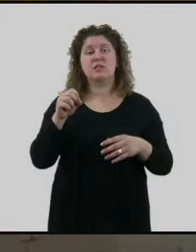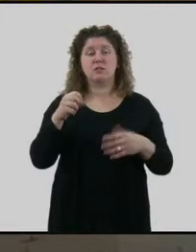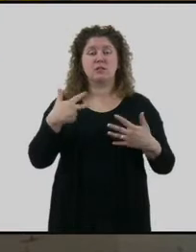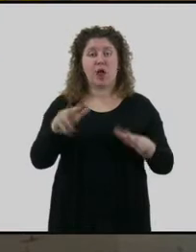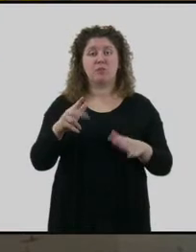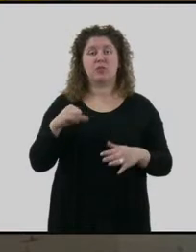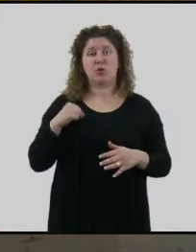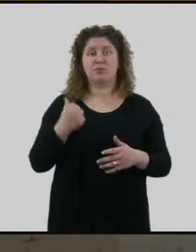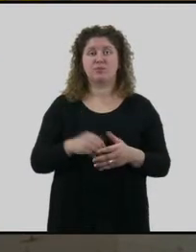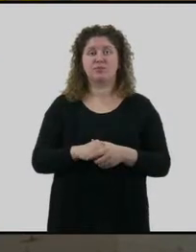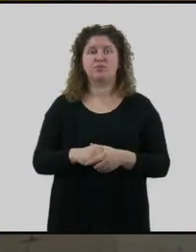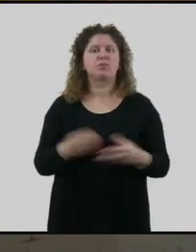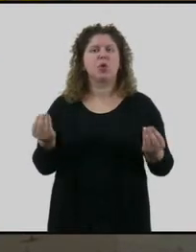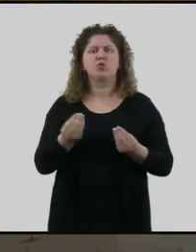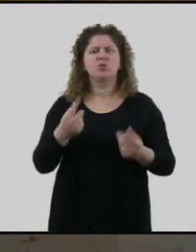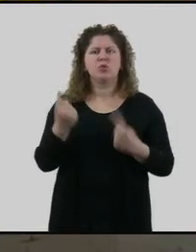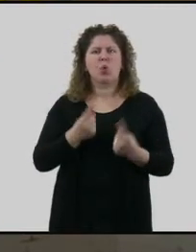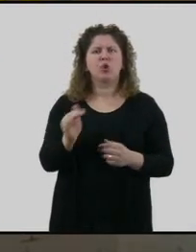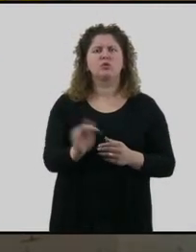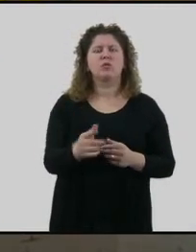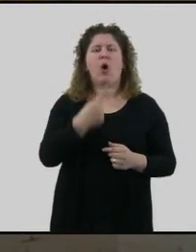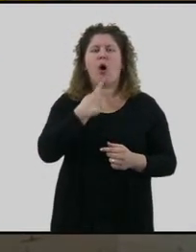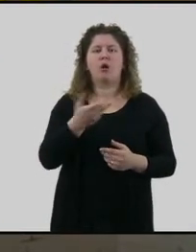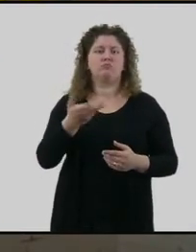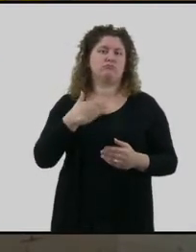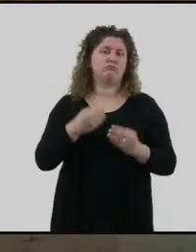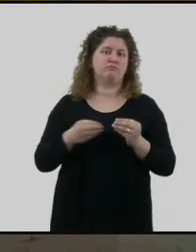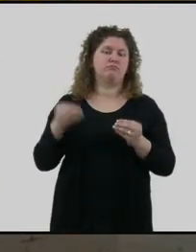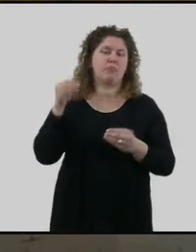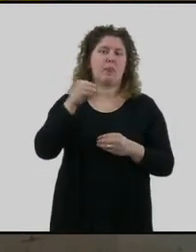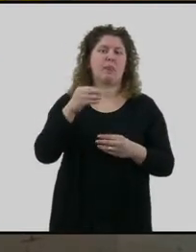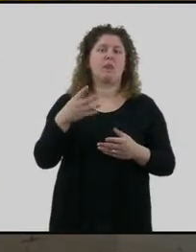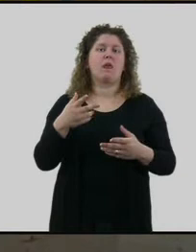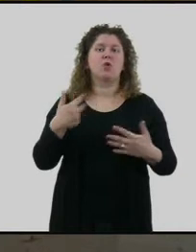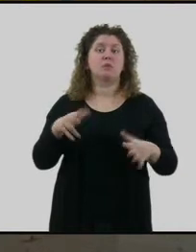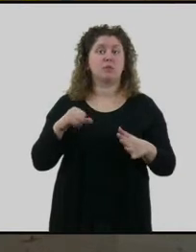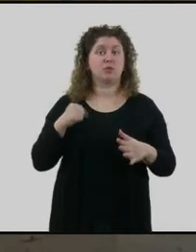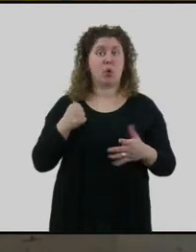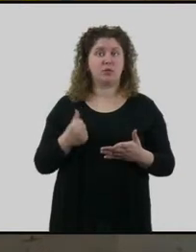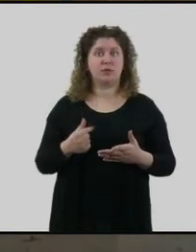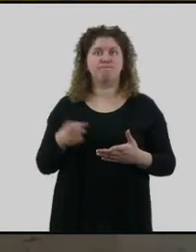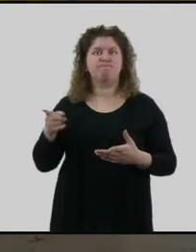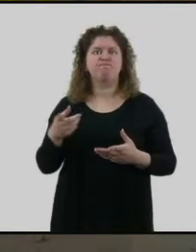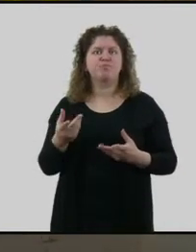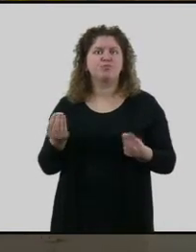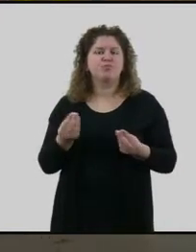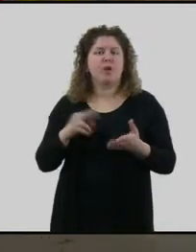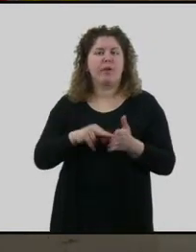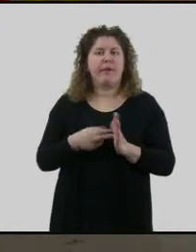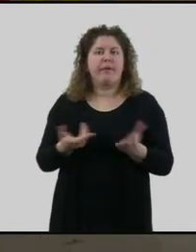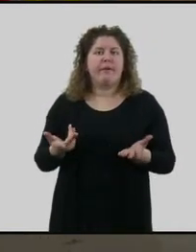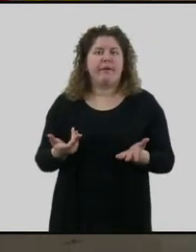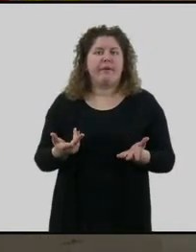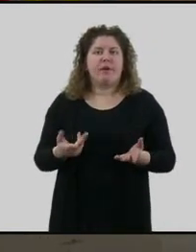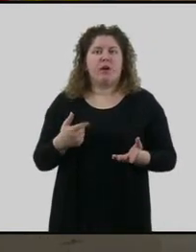Šta se događa djetetu kad ne uraši 18. godinu i kad napusti uzmu ovaj program? To je ono što je u biti problem,